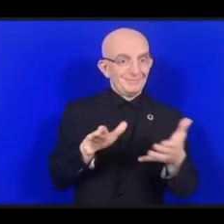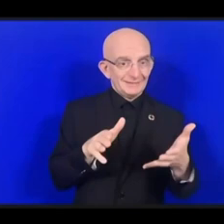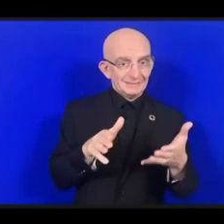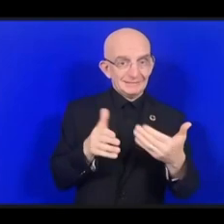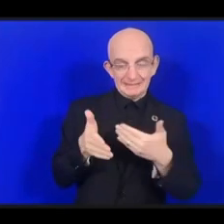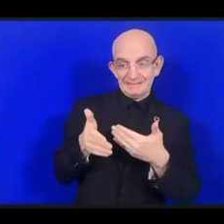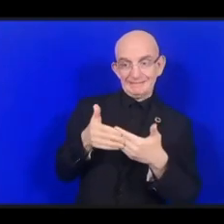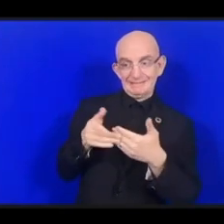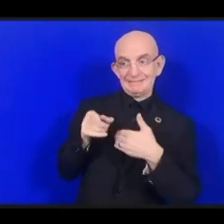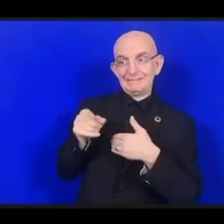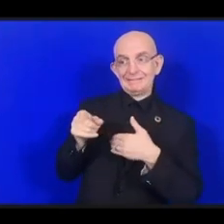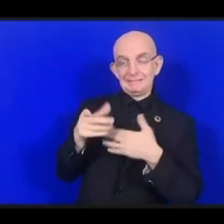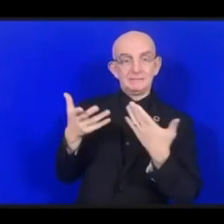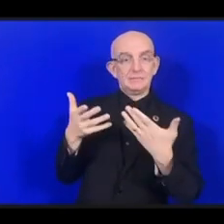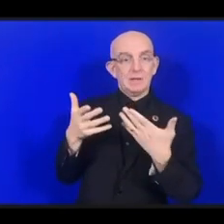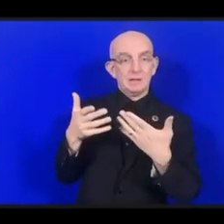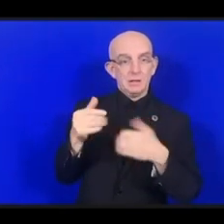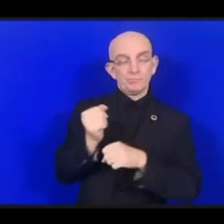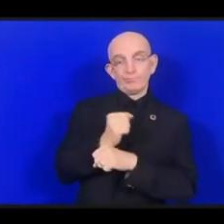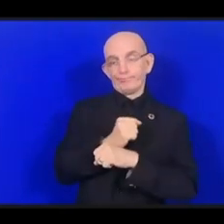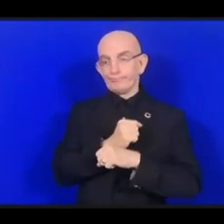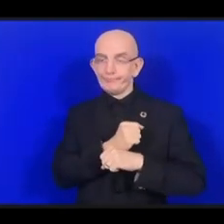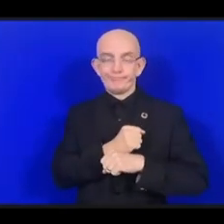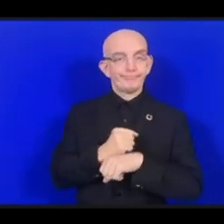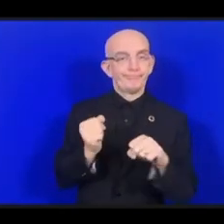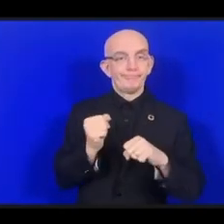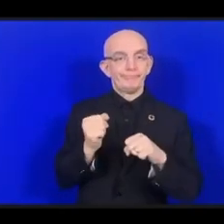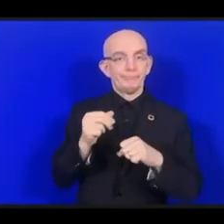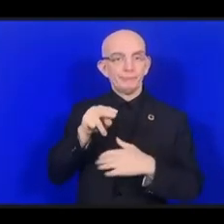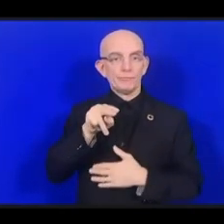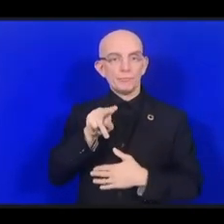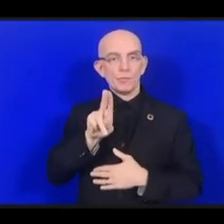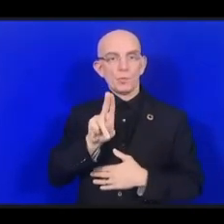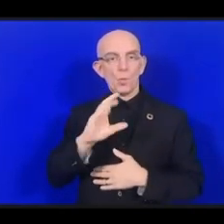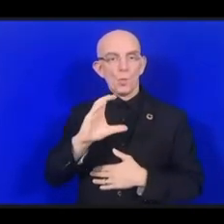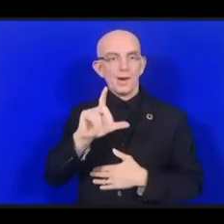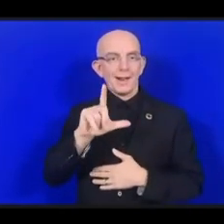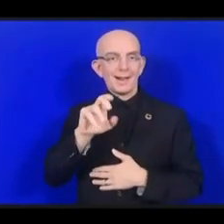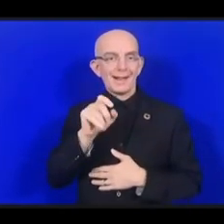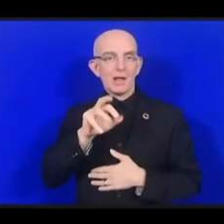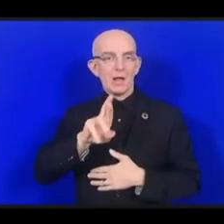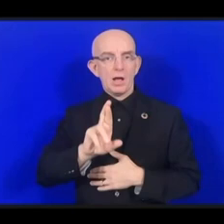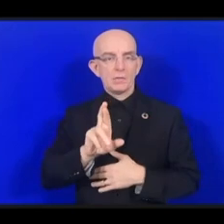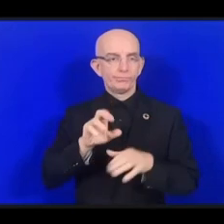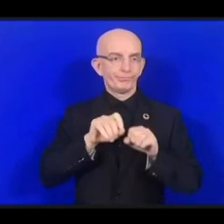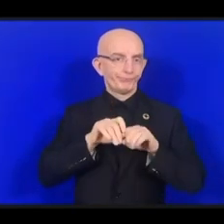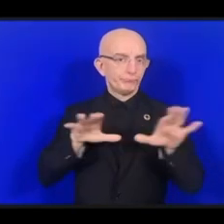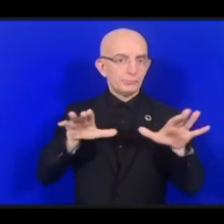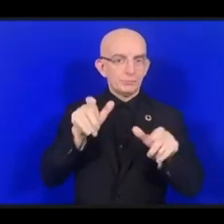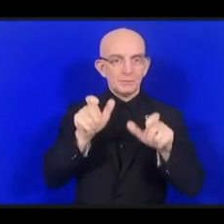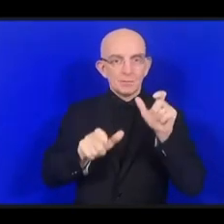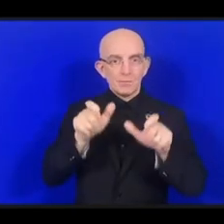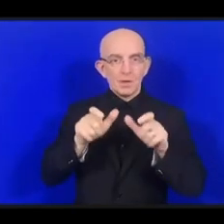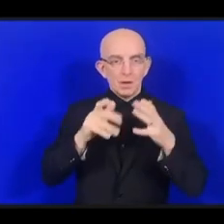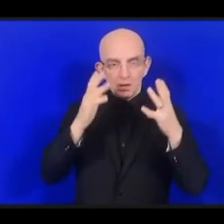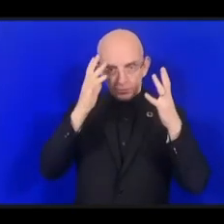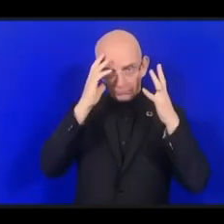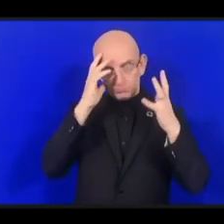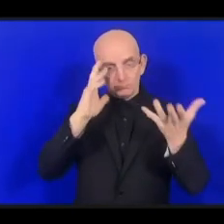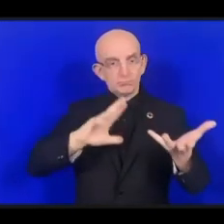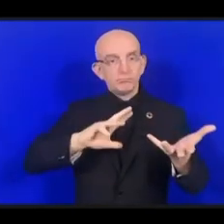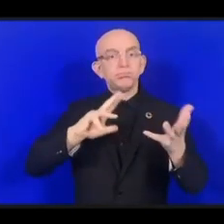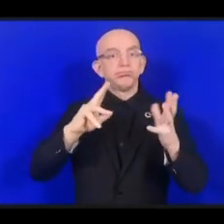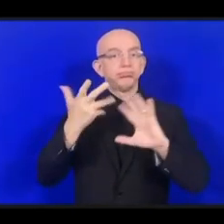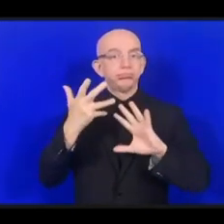catastrophe d'une ampleur sans précédent à l'époque des personnes du de tout le Japon et du monde entier